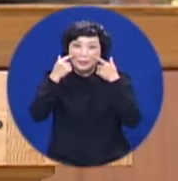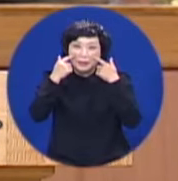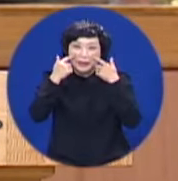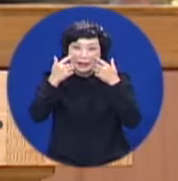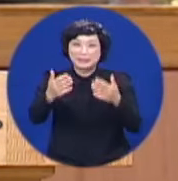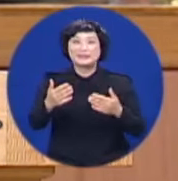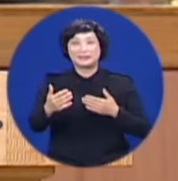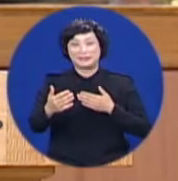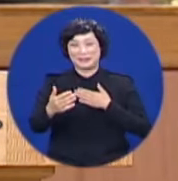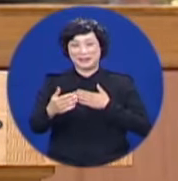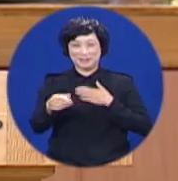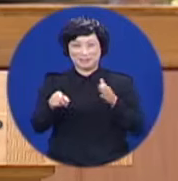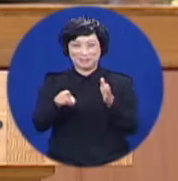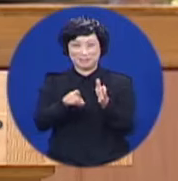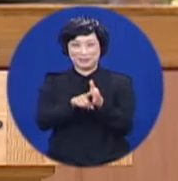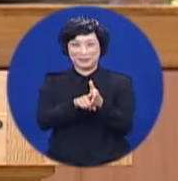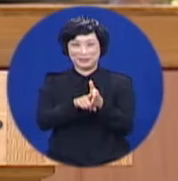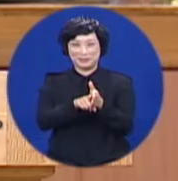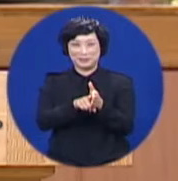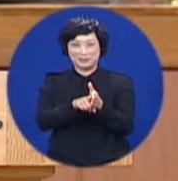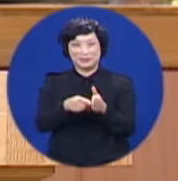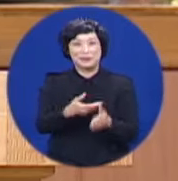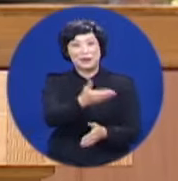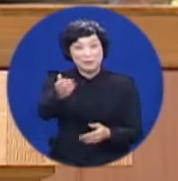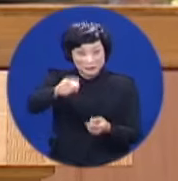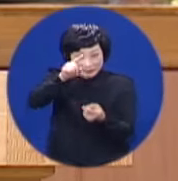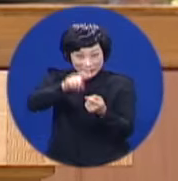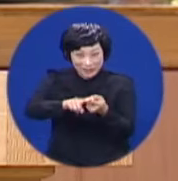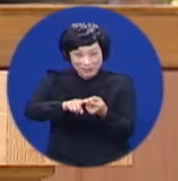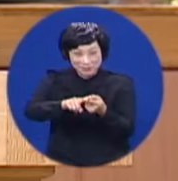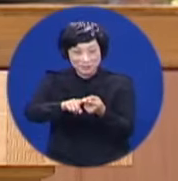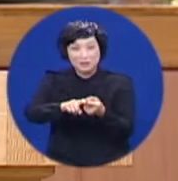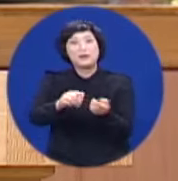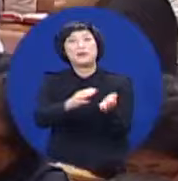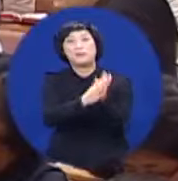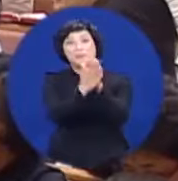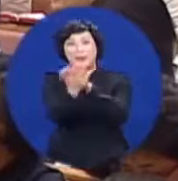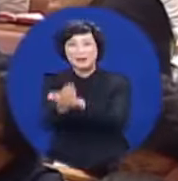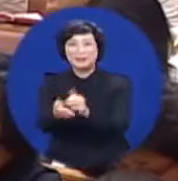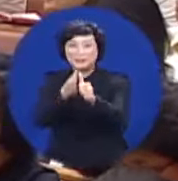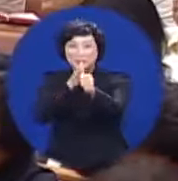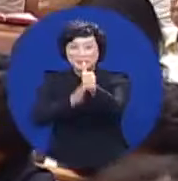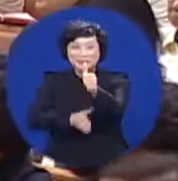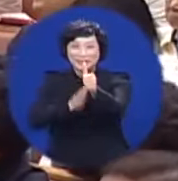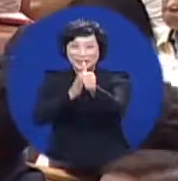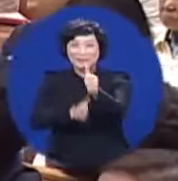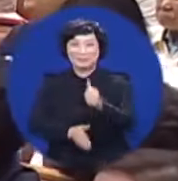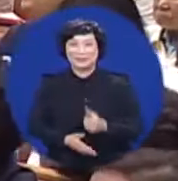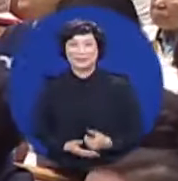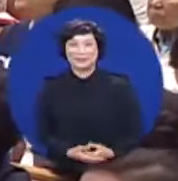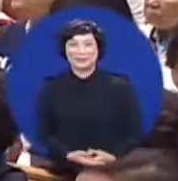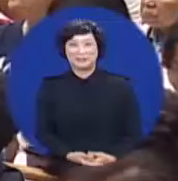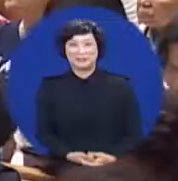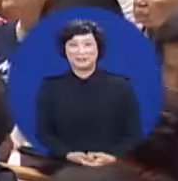확실히 저는 믿고 여러분은 그렇게 되어지기를 원합니다.